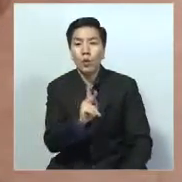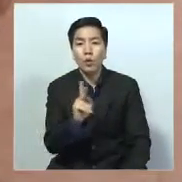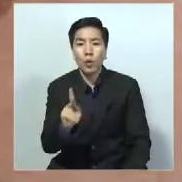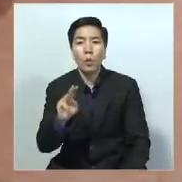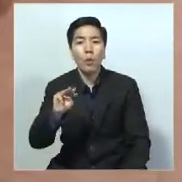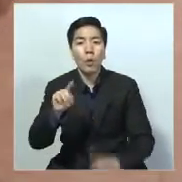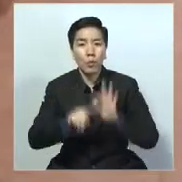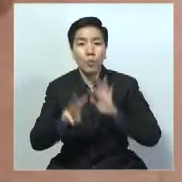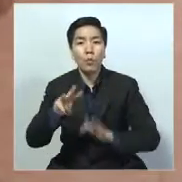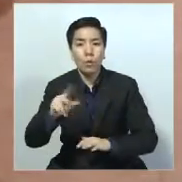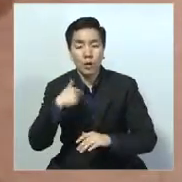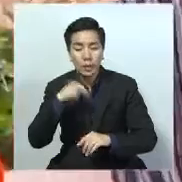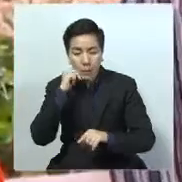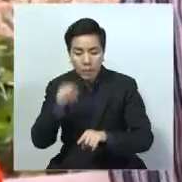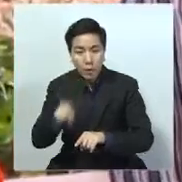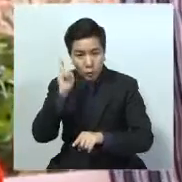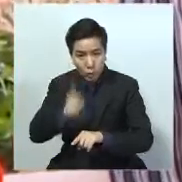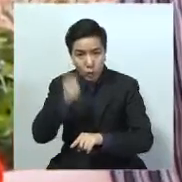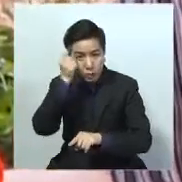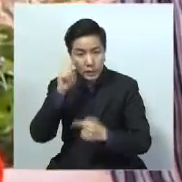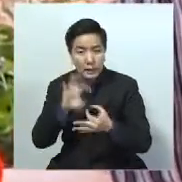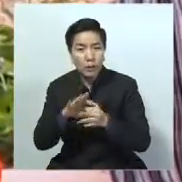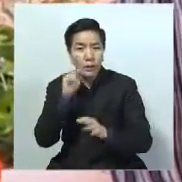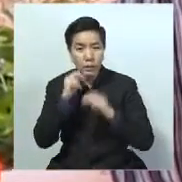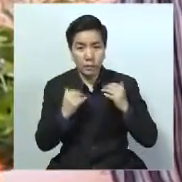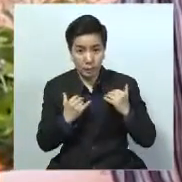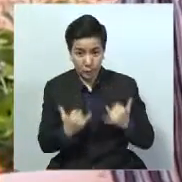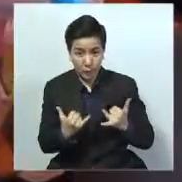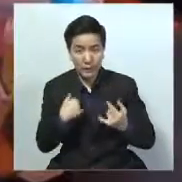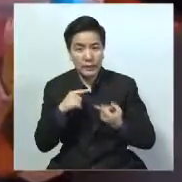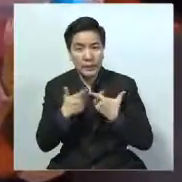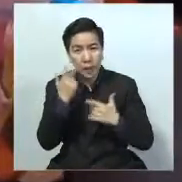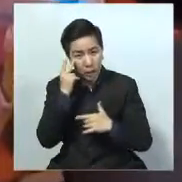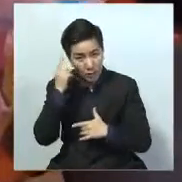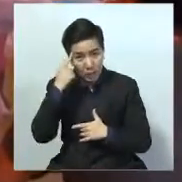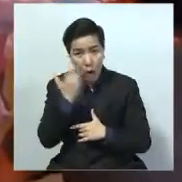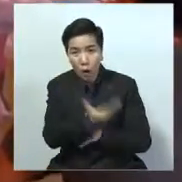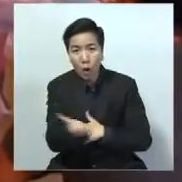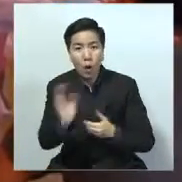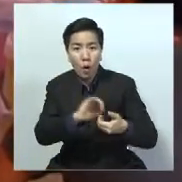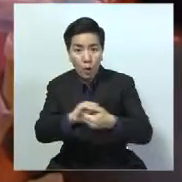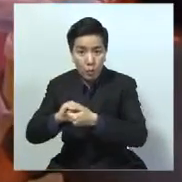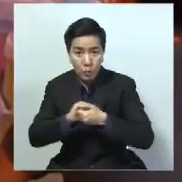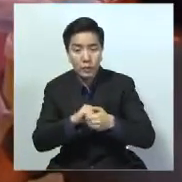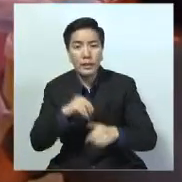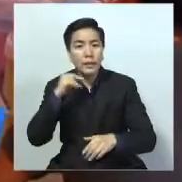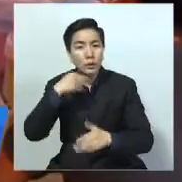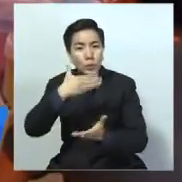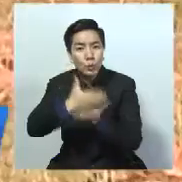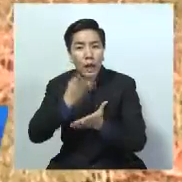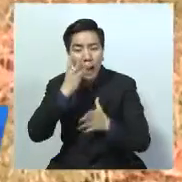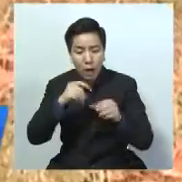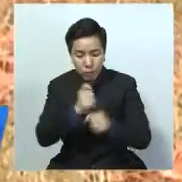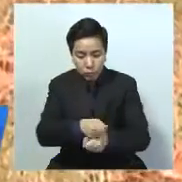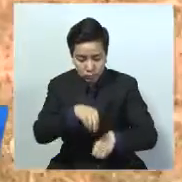งให้ผู้ใช้น้ำนั้นมีความเข้าใจถึงสถานการณ์น้ำในปัจจุบันและขอความร่วมมือนะคะก็คือการงดปลูก